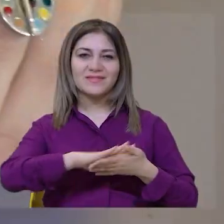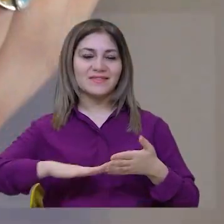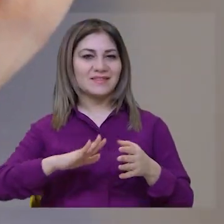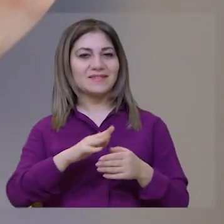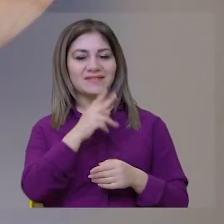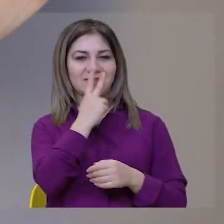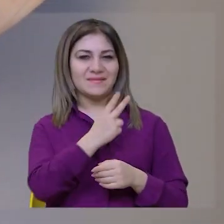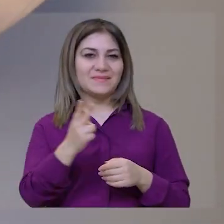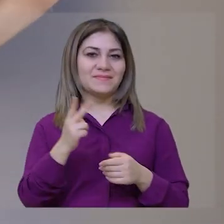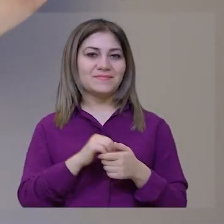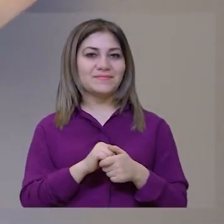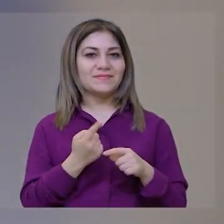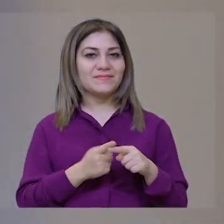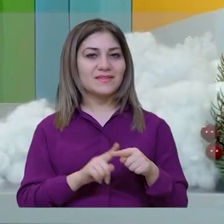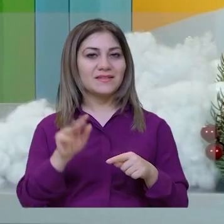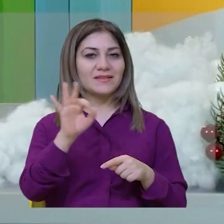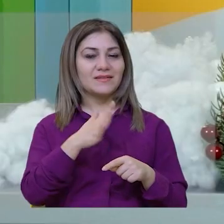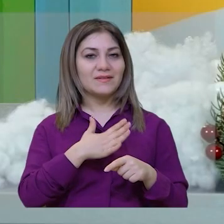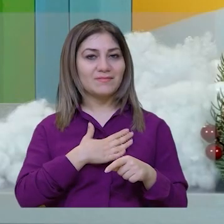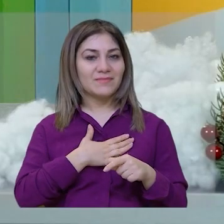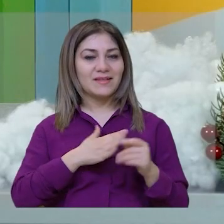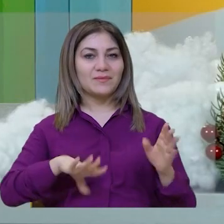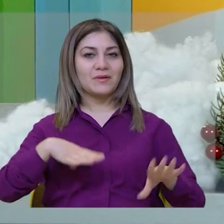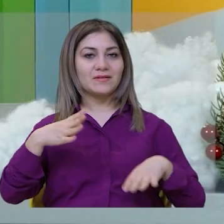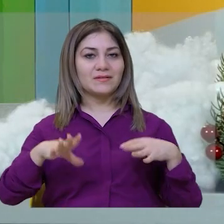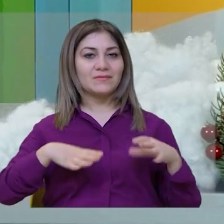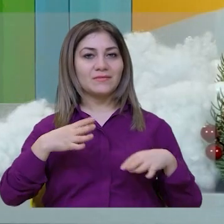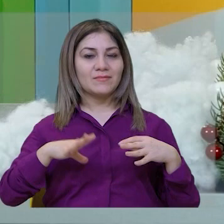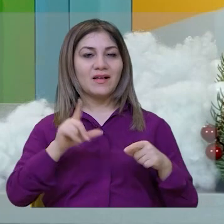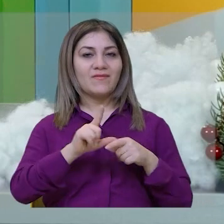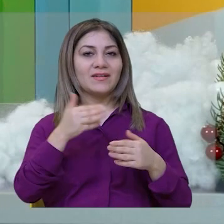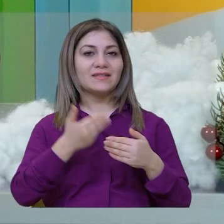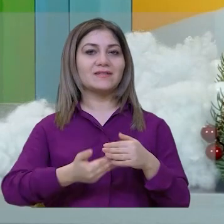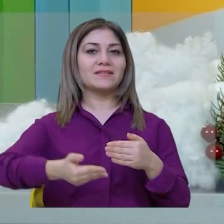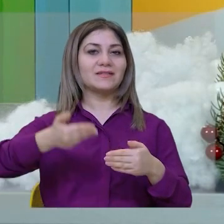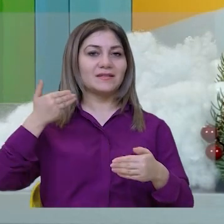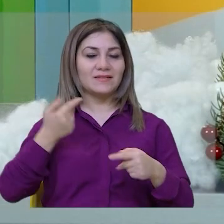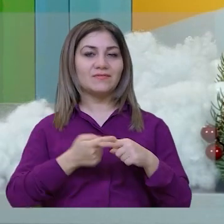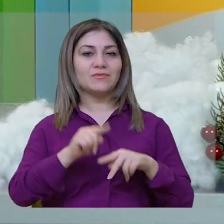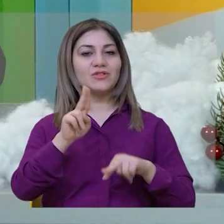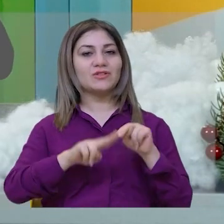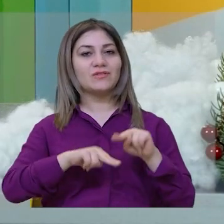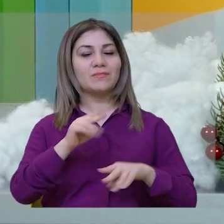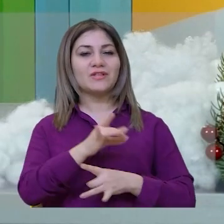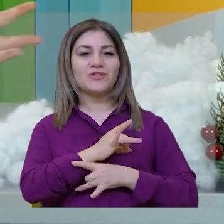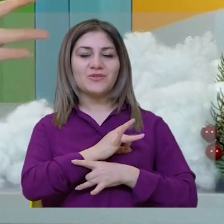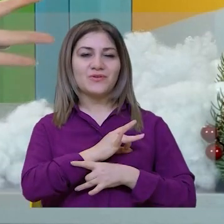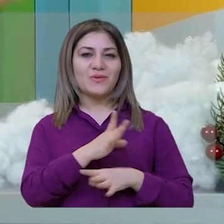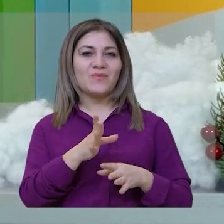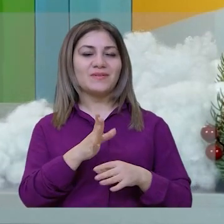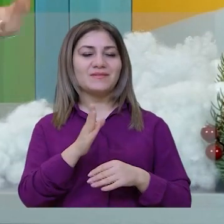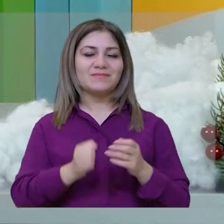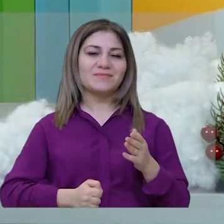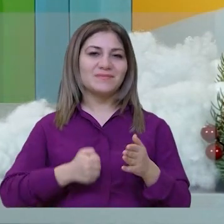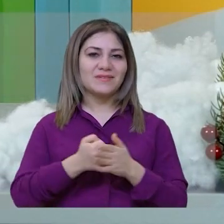լինի։ Դրա համար էլ մենք նախապատրաստվում ենք ավելի վաղ, որպեսզի տոնական տրամադրությունը ուղեկցի